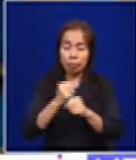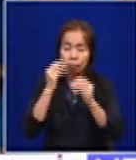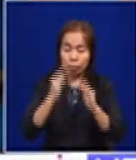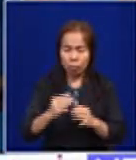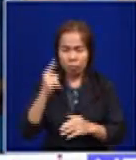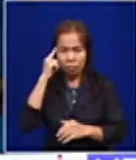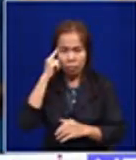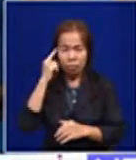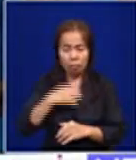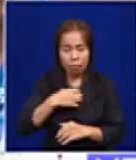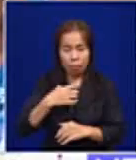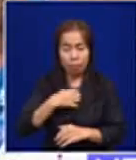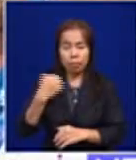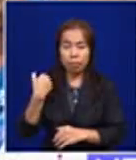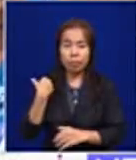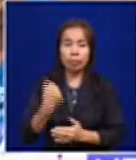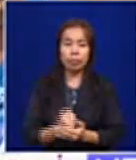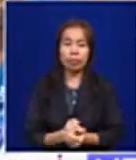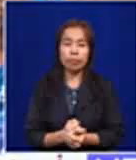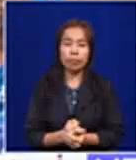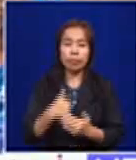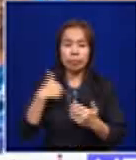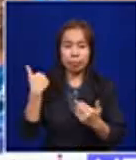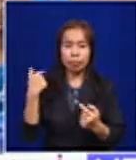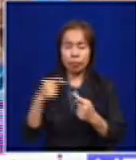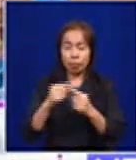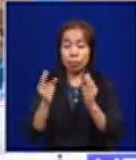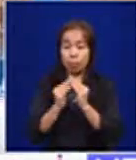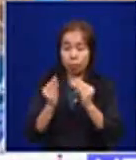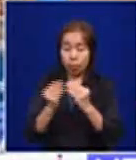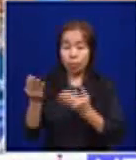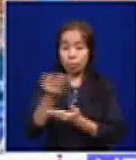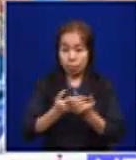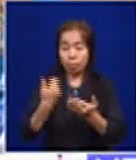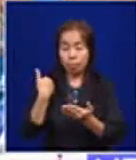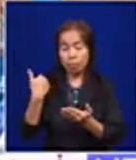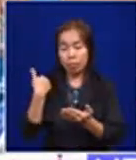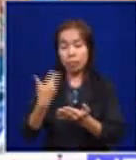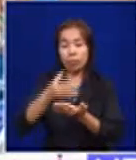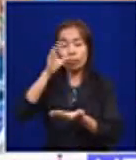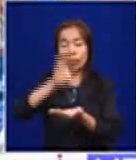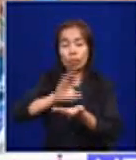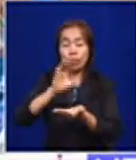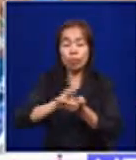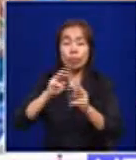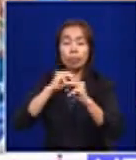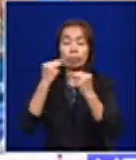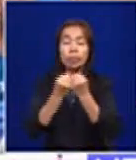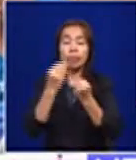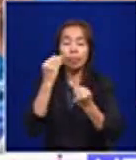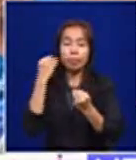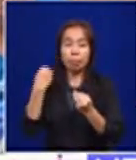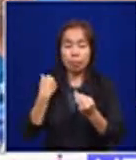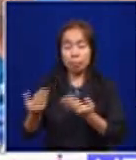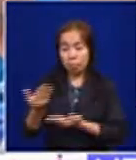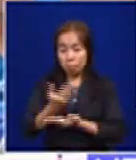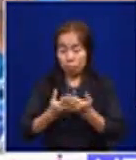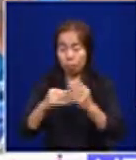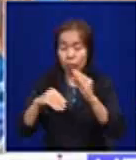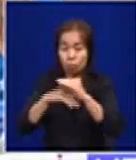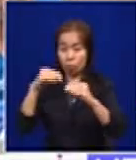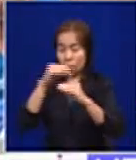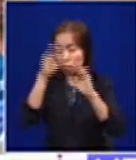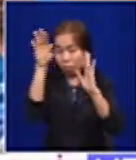ของภาคส่วนต่าง ๆก็มีการประชุมหารือกองทุนบ้านเนี่ยทั้งหมดก็ประชุมกันแล้วเรารู้สึกว่าจะกำหนดโครงการกันเรียบร้อย